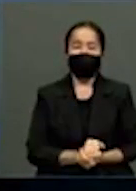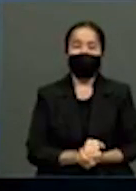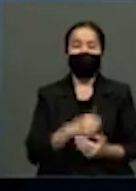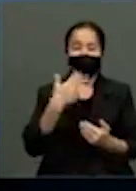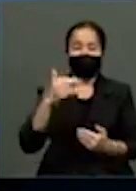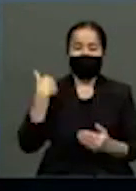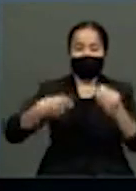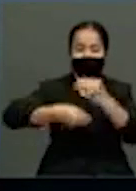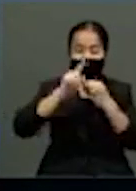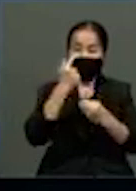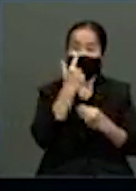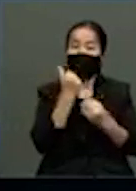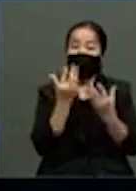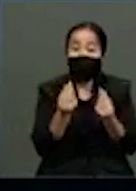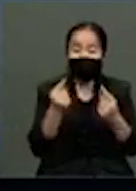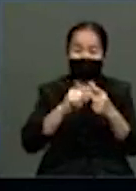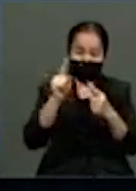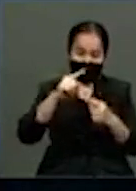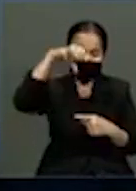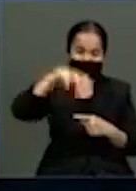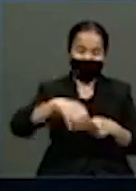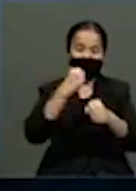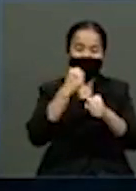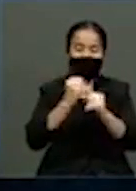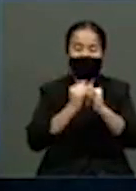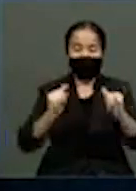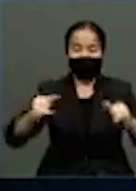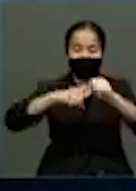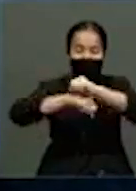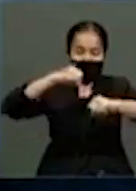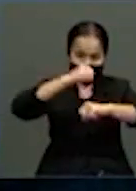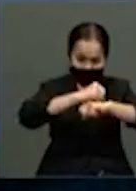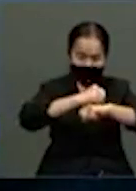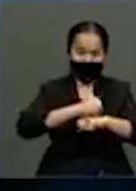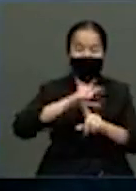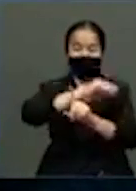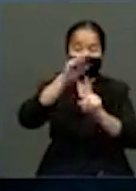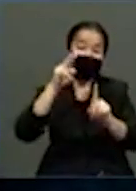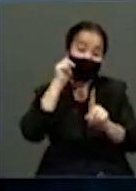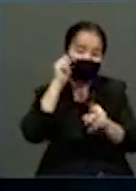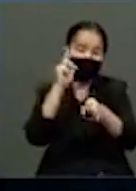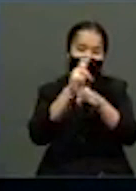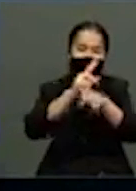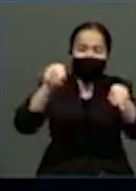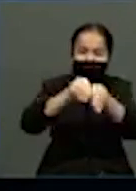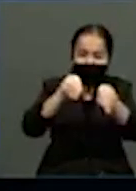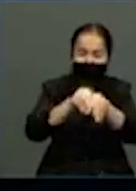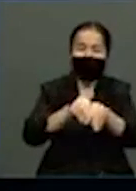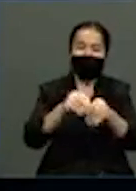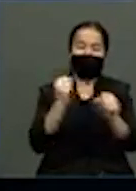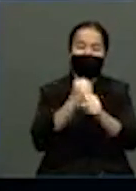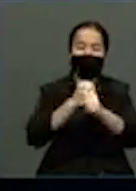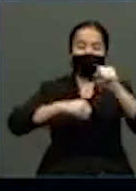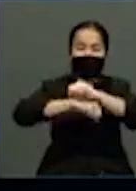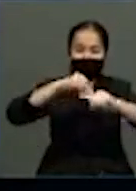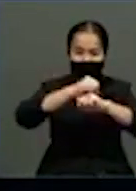ม่ครับดินแดงเป็นแคมป์ก่อสร้างวัฒนาแคมป์ก่อสร้างปทุมวันแคมป์ก่อสร้างแล้วก็คลองสามวาเป็นศูนย์ดูแลผู้สู